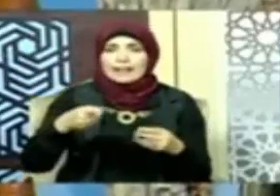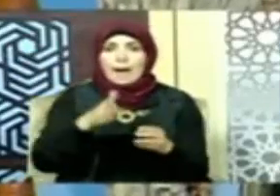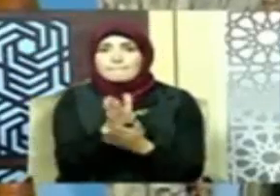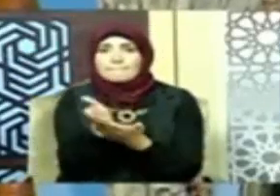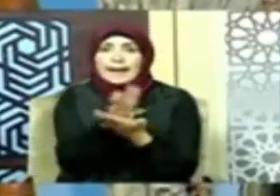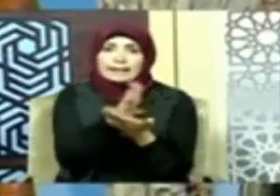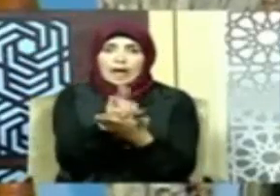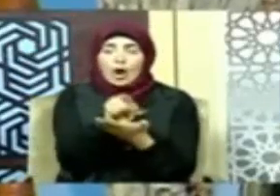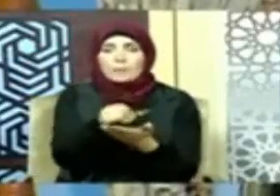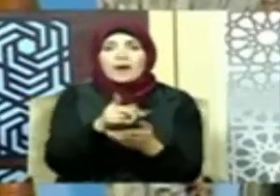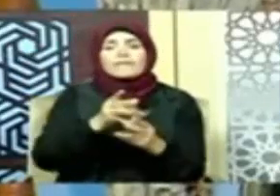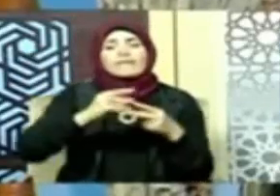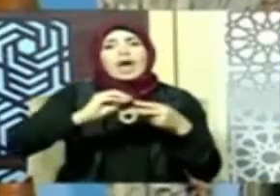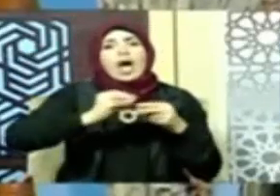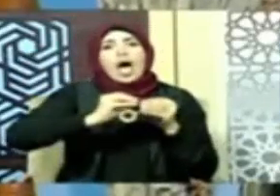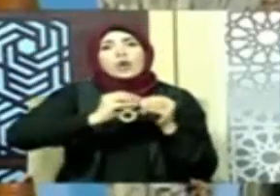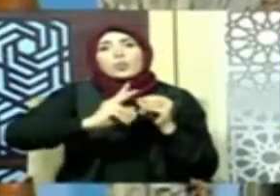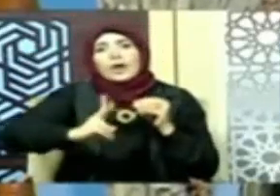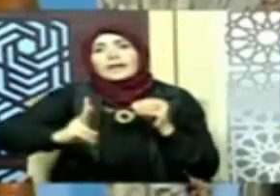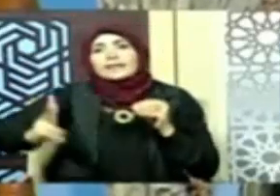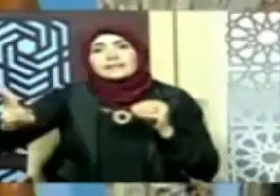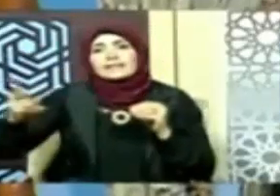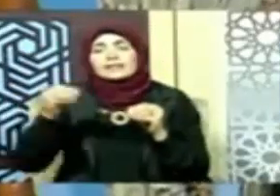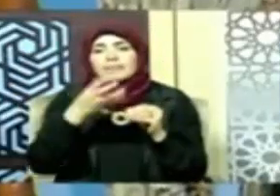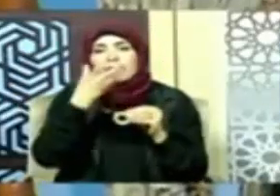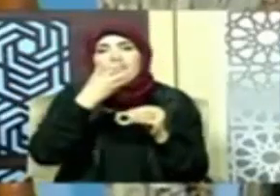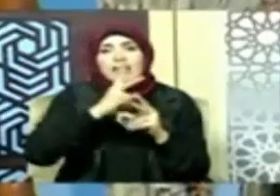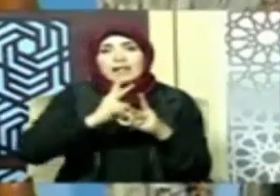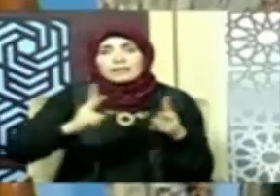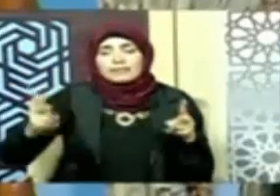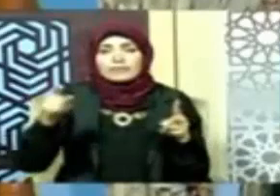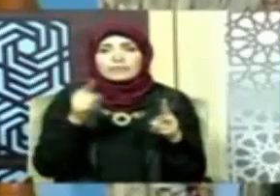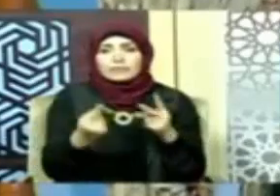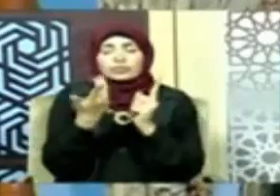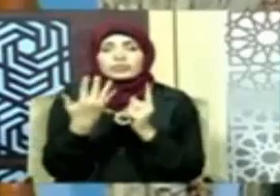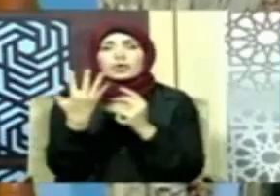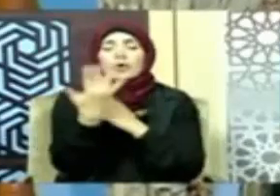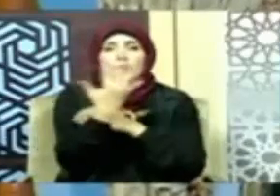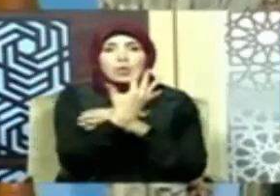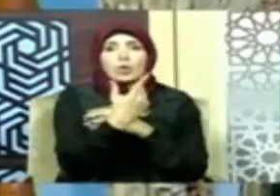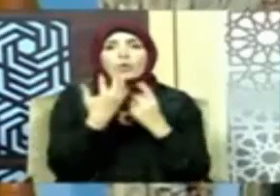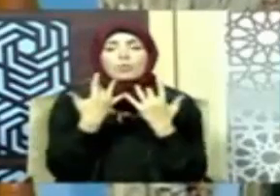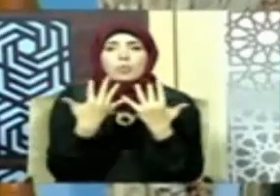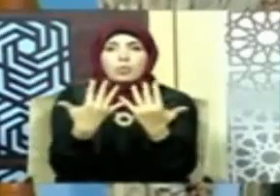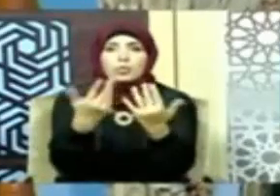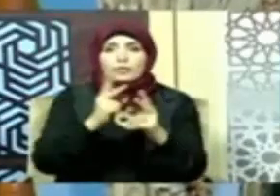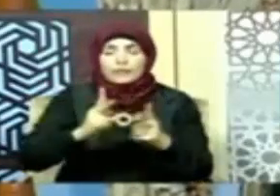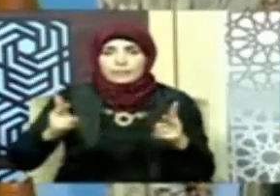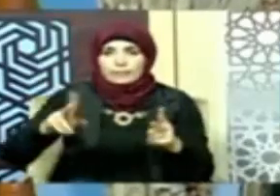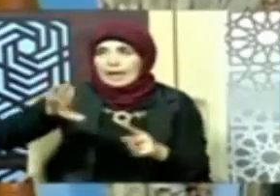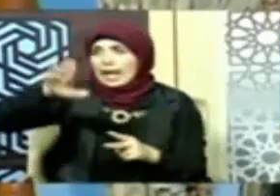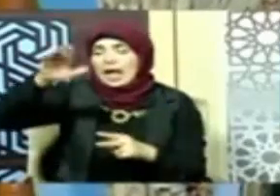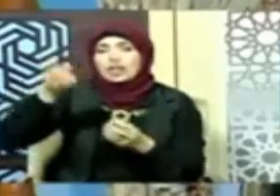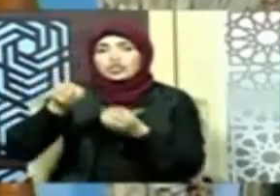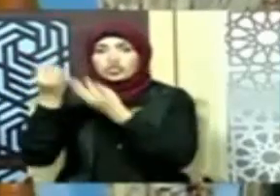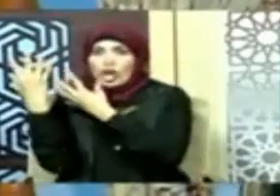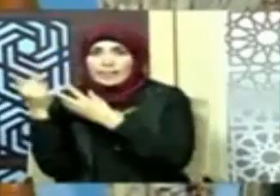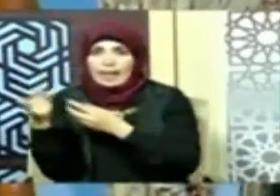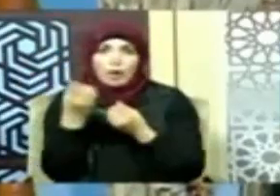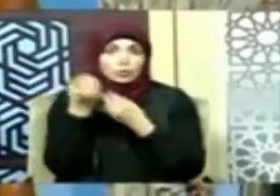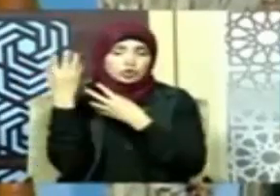أنواعا كثيرة ومتنوعة من سائر الزروع. كلتا الجنتين آتت